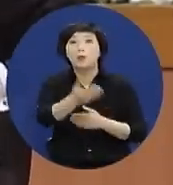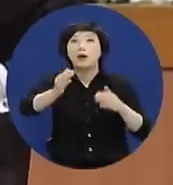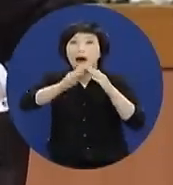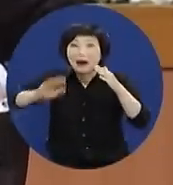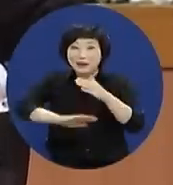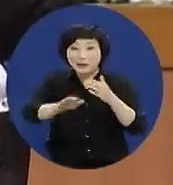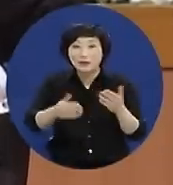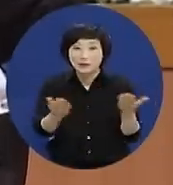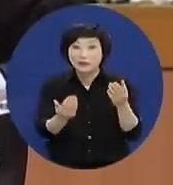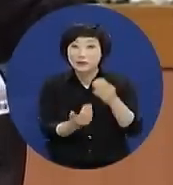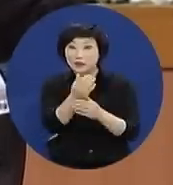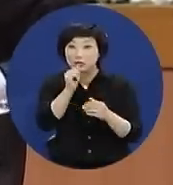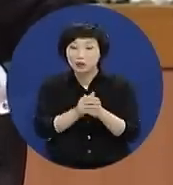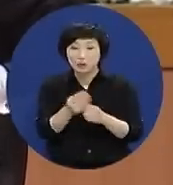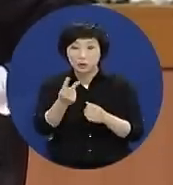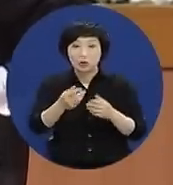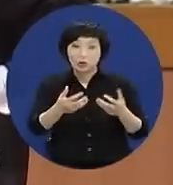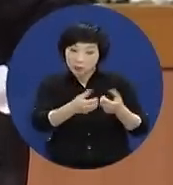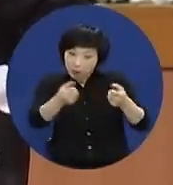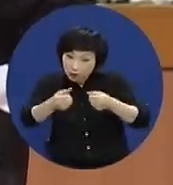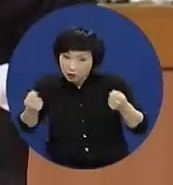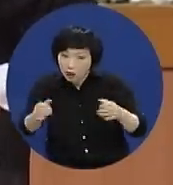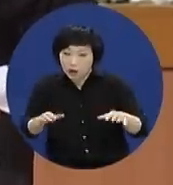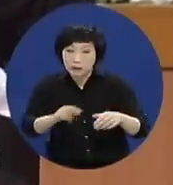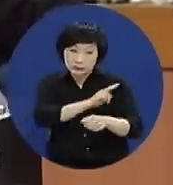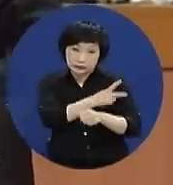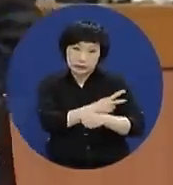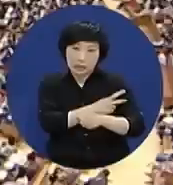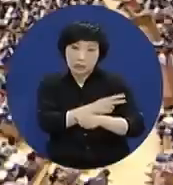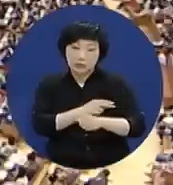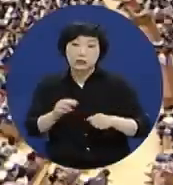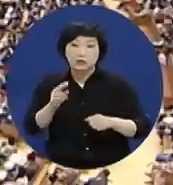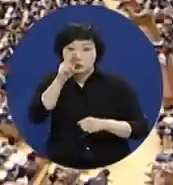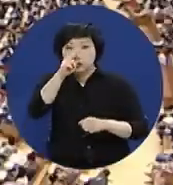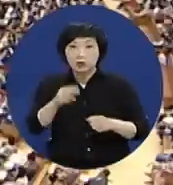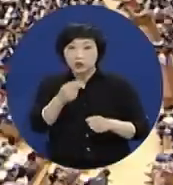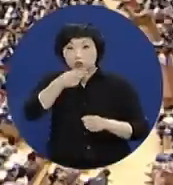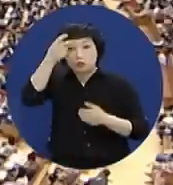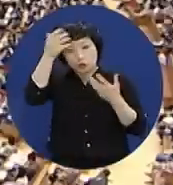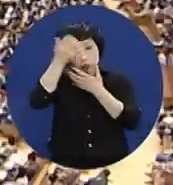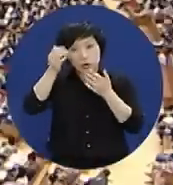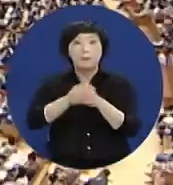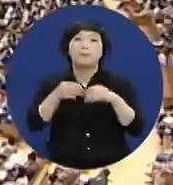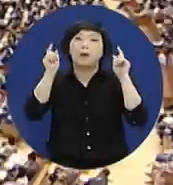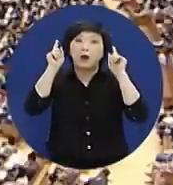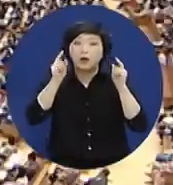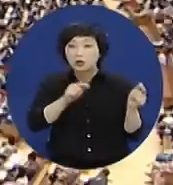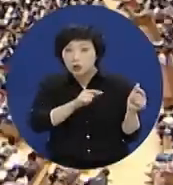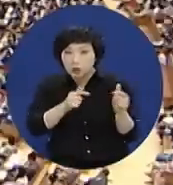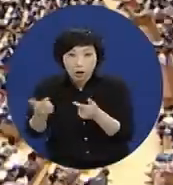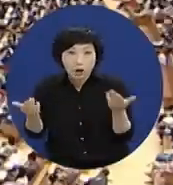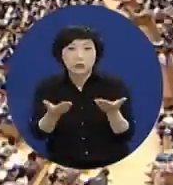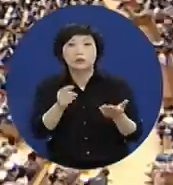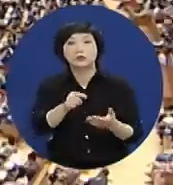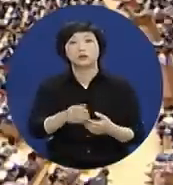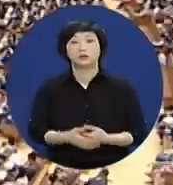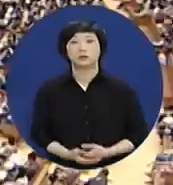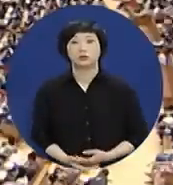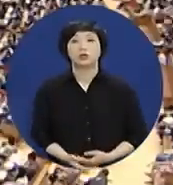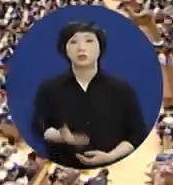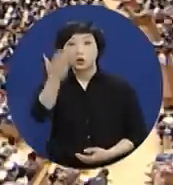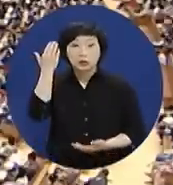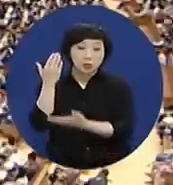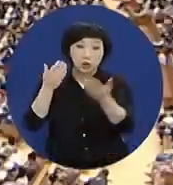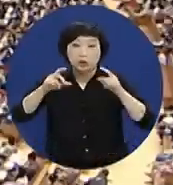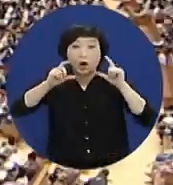心これら全ては家庭で起こっていることです分裂粉妬み名有そういっ